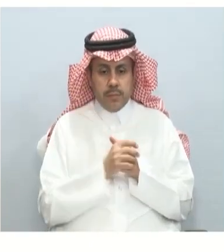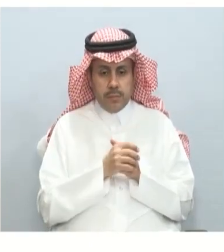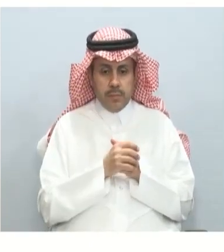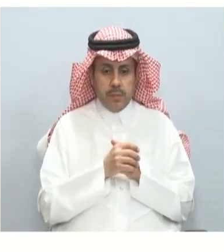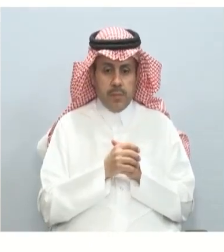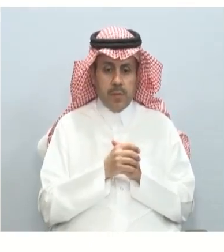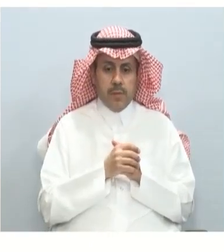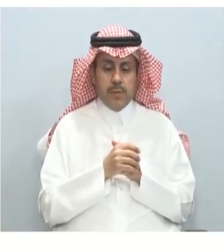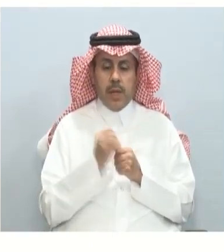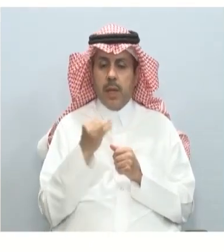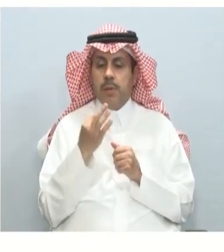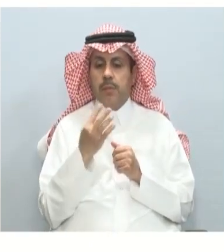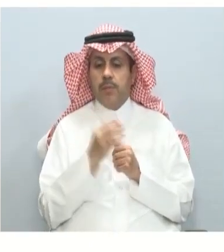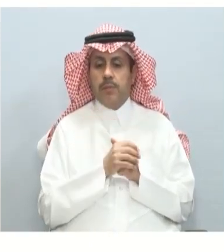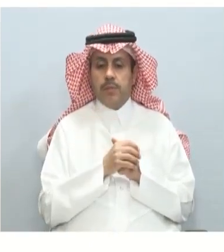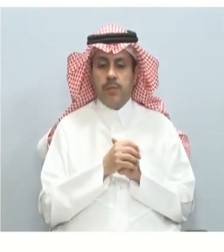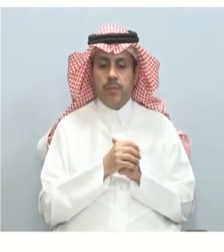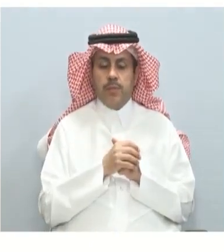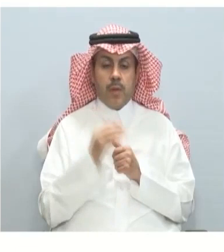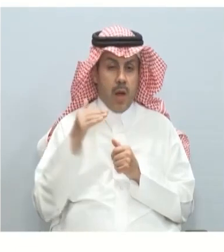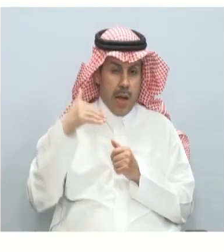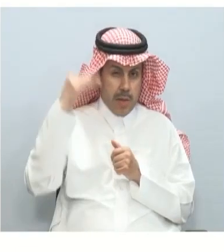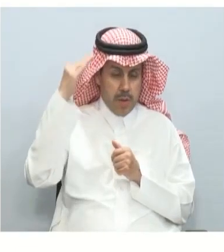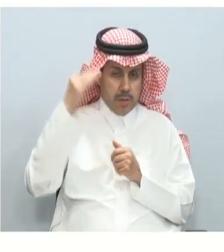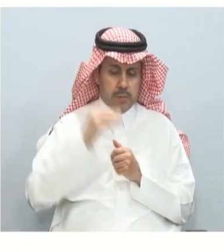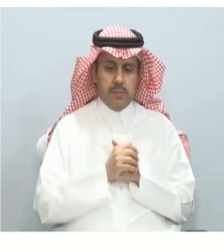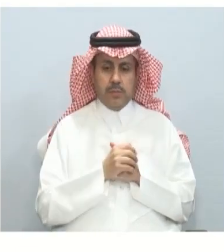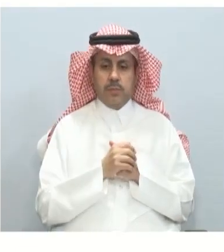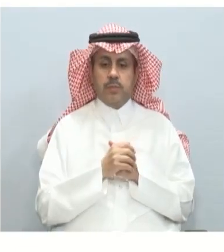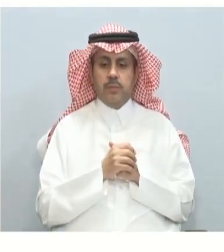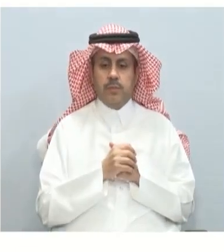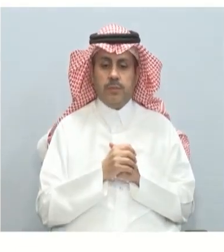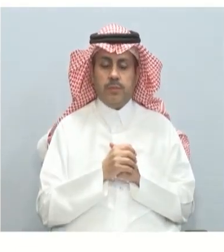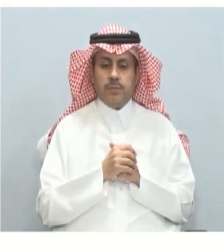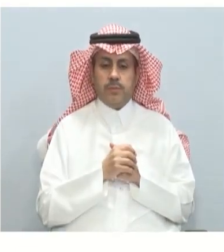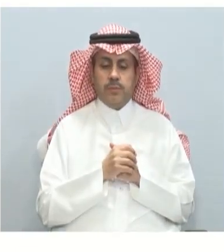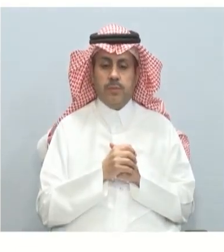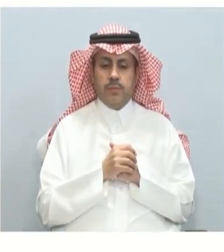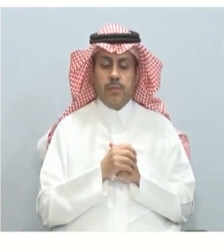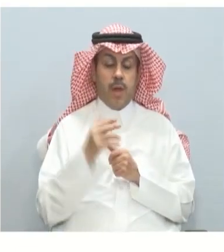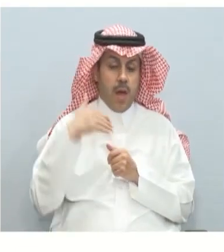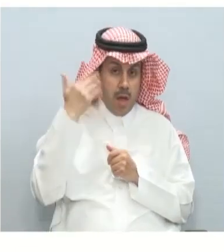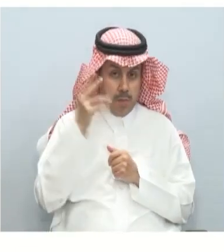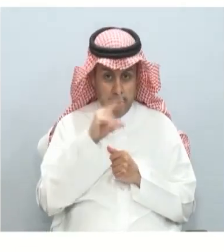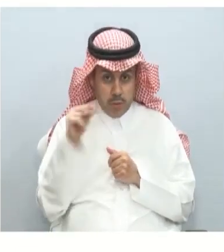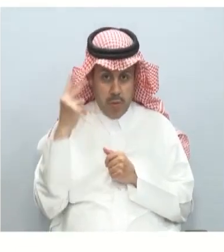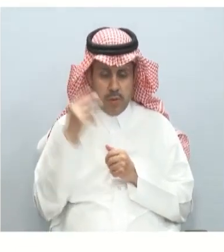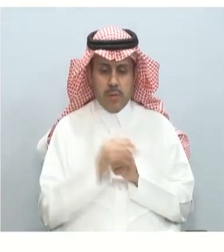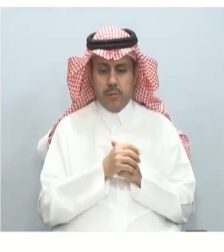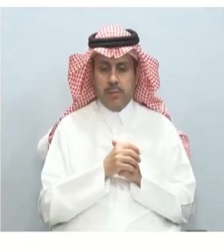اخذنا اللي هو طبعا لازم ناخذ قيم اكبر من اكبر او تساوي